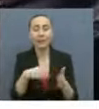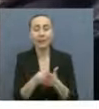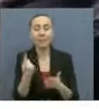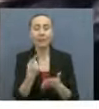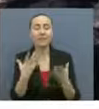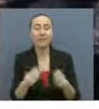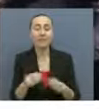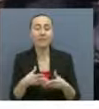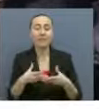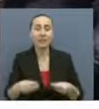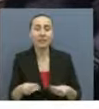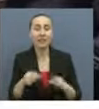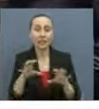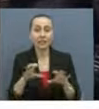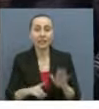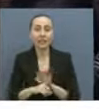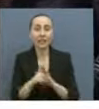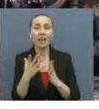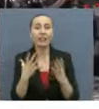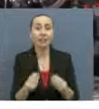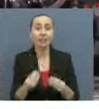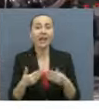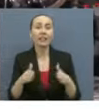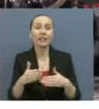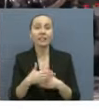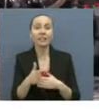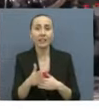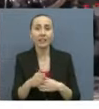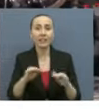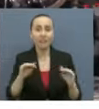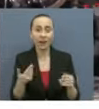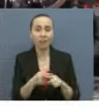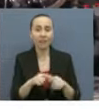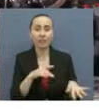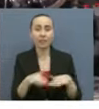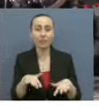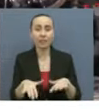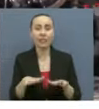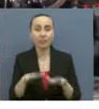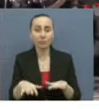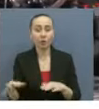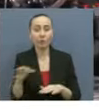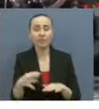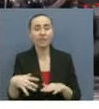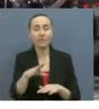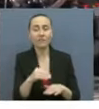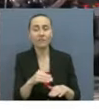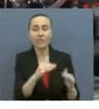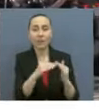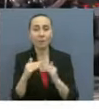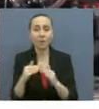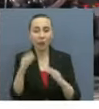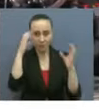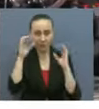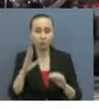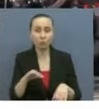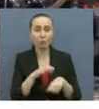по традиции начинается с дня открытых дверей. В рамках данного мероприятия на территории области во всех объектах образования будут